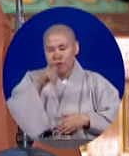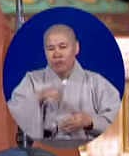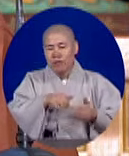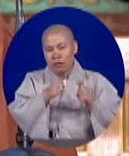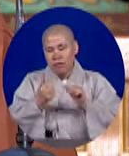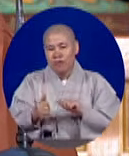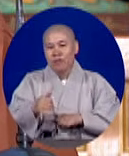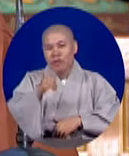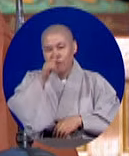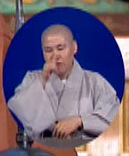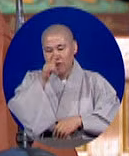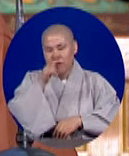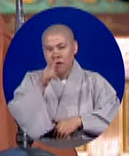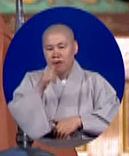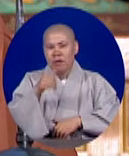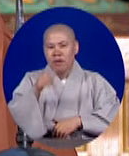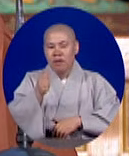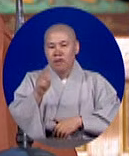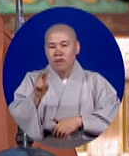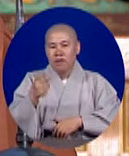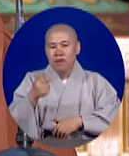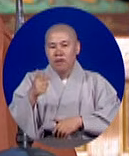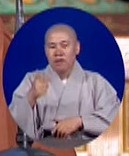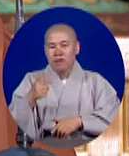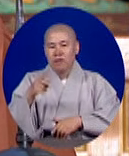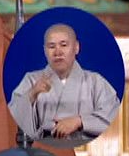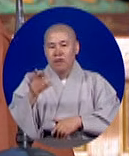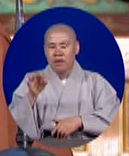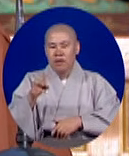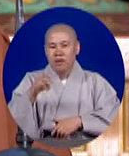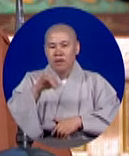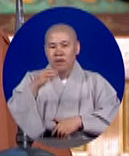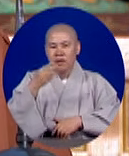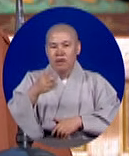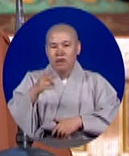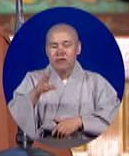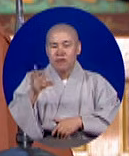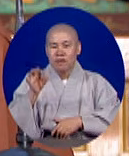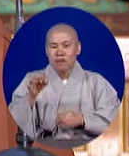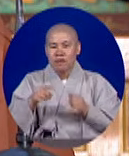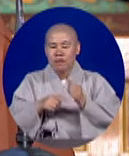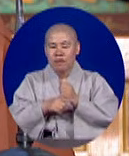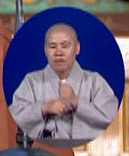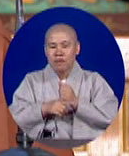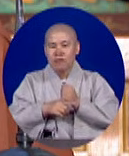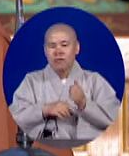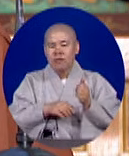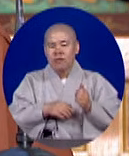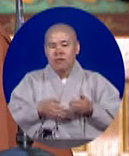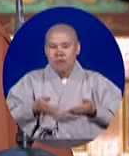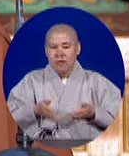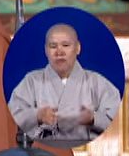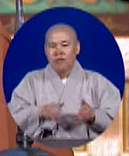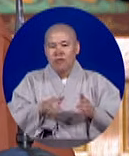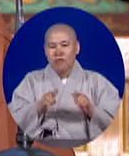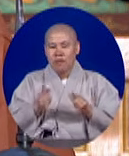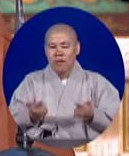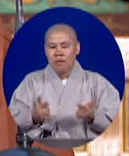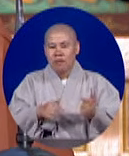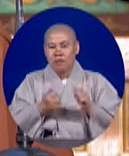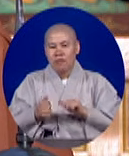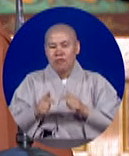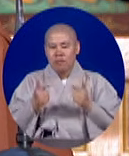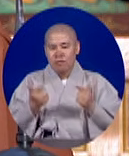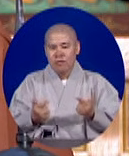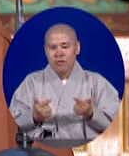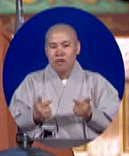죽는 것도 있는 이건 현상인데 거기에 실상이 있어요. 불생불멸 실상이